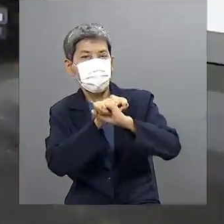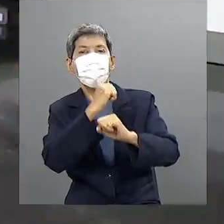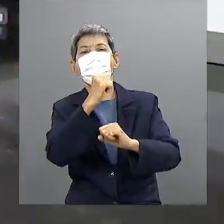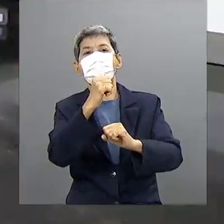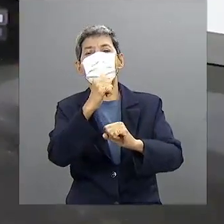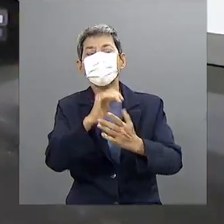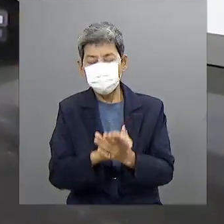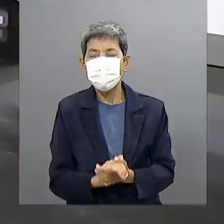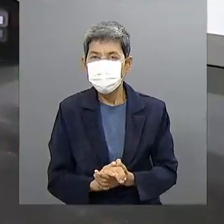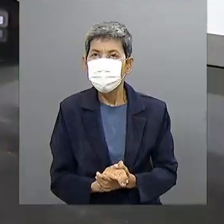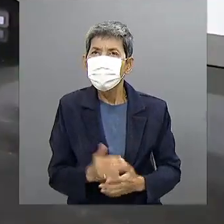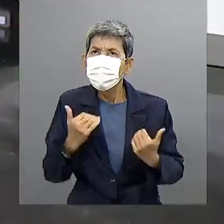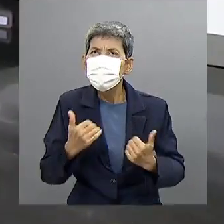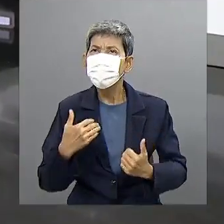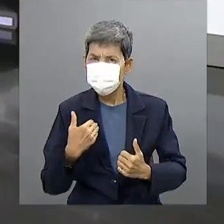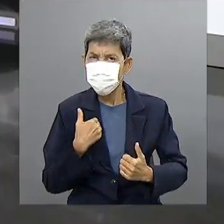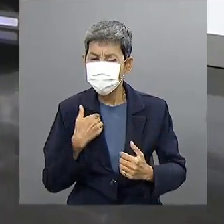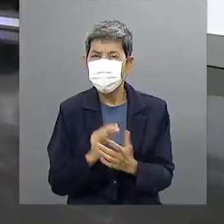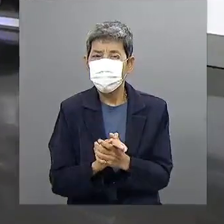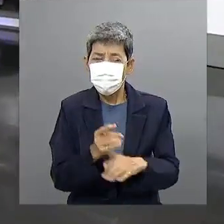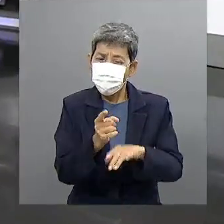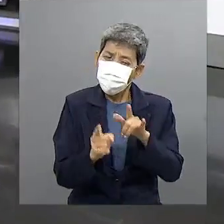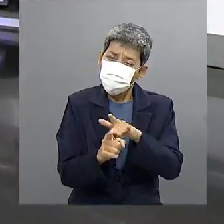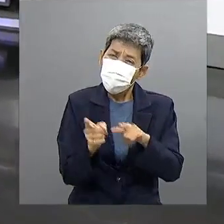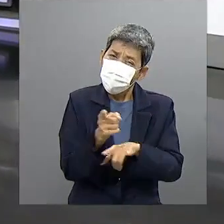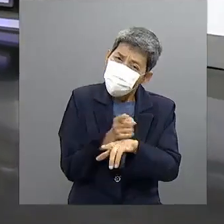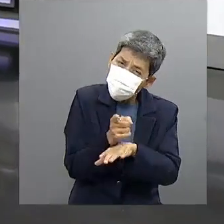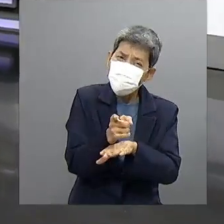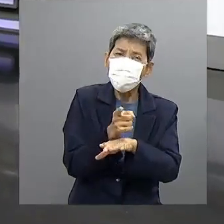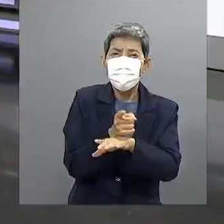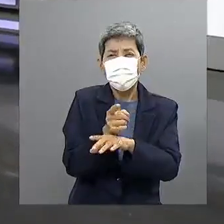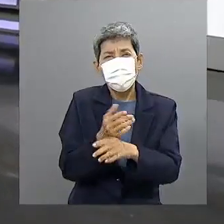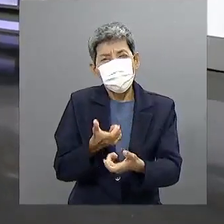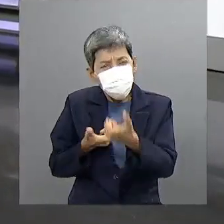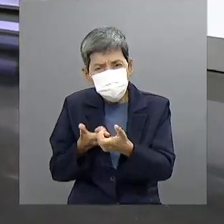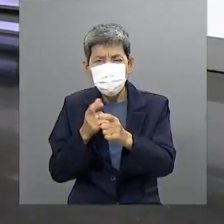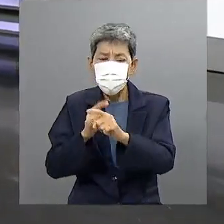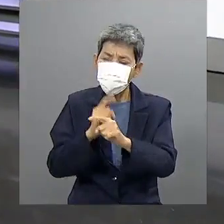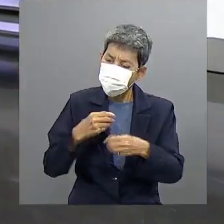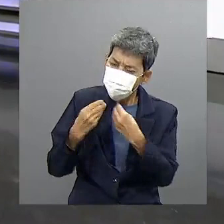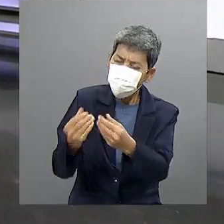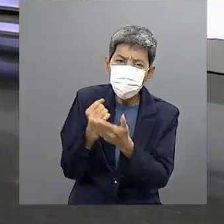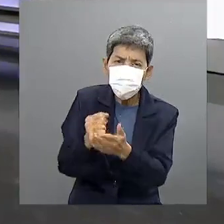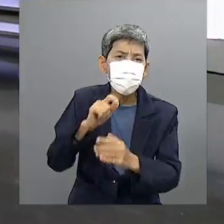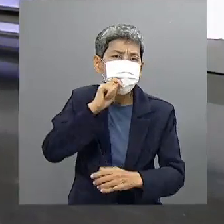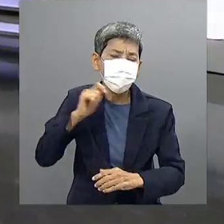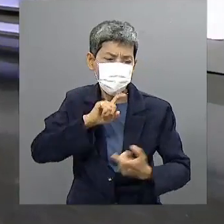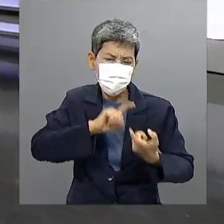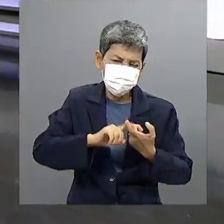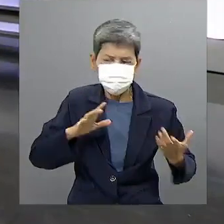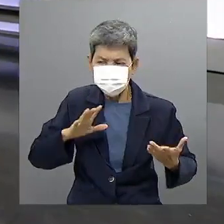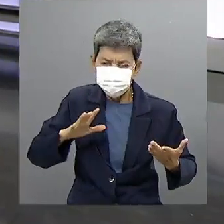พย์ตะวันนอกเหนือจากอาวุธยุทโธปกรณ์ที่ชาติตะวันตกเขาส่งมาให้แล้วมีอะไรที่ทำให้รัสเซียถึงยังเผด็จศึกยูเครน